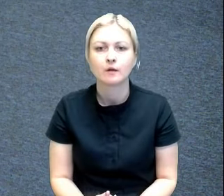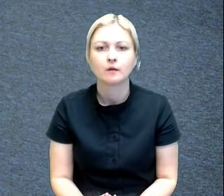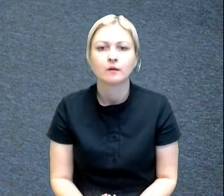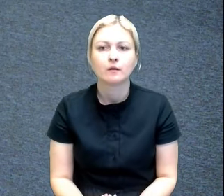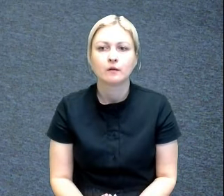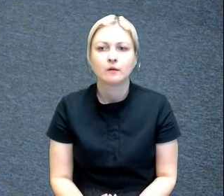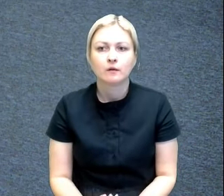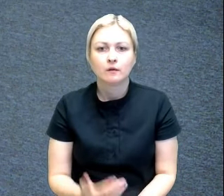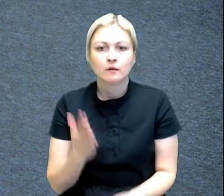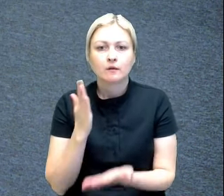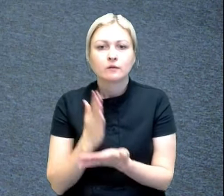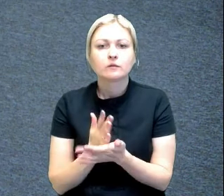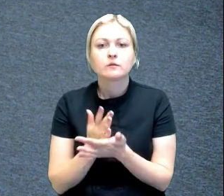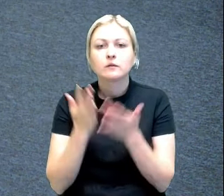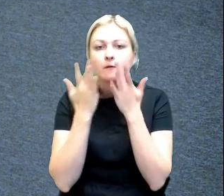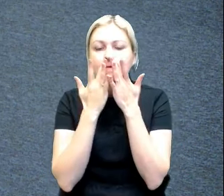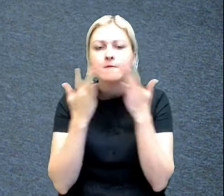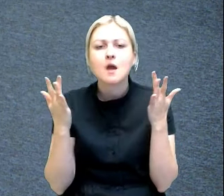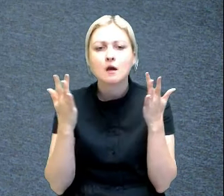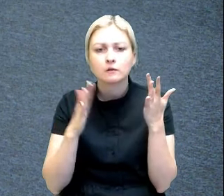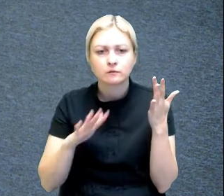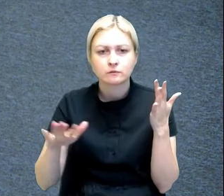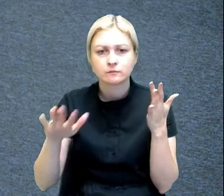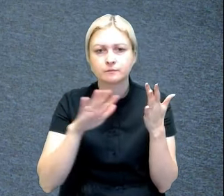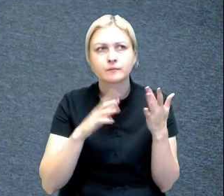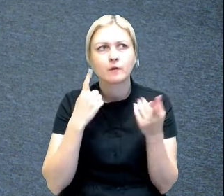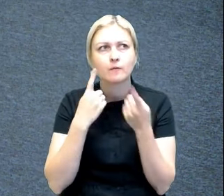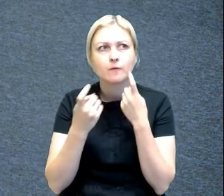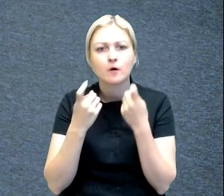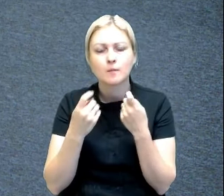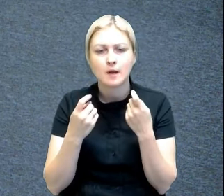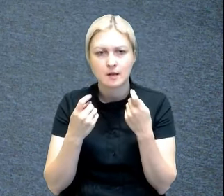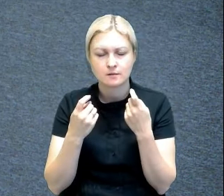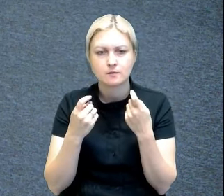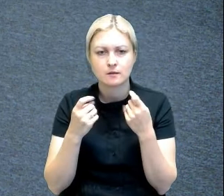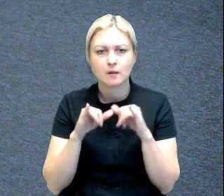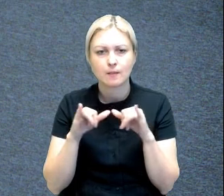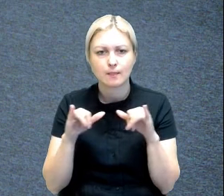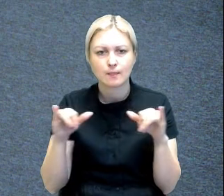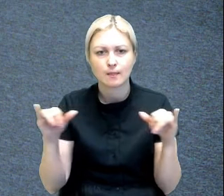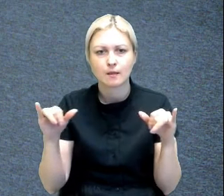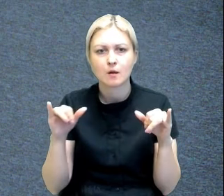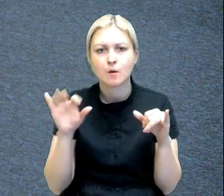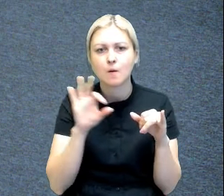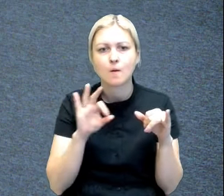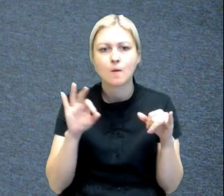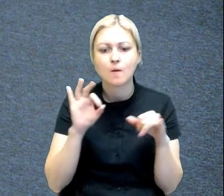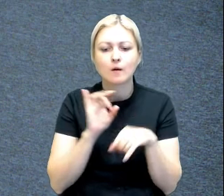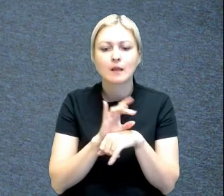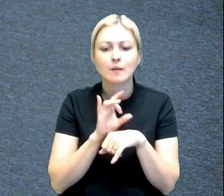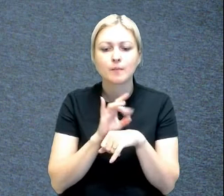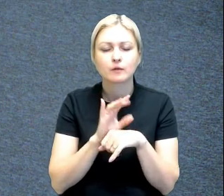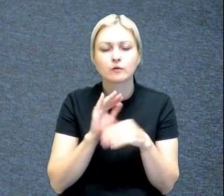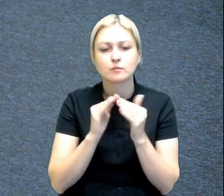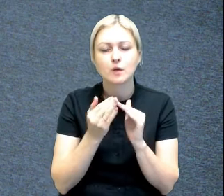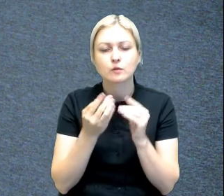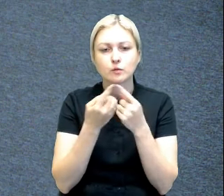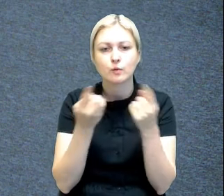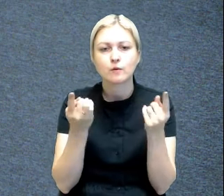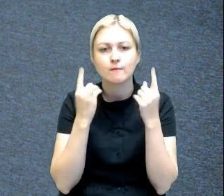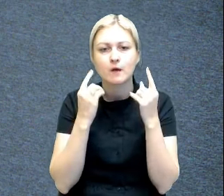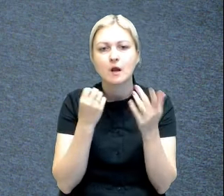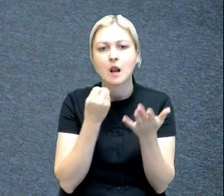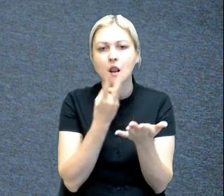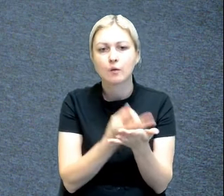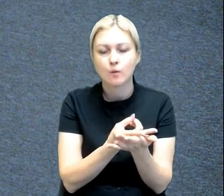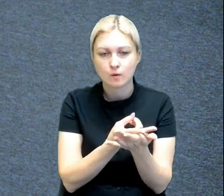erdvėj išplatintas informacijas jūsų apie klaipėdos universiteto ligoninės ir ir paneigiančias